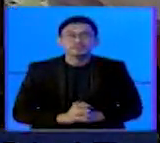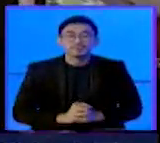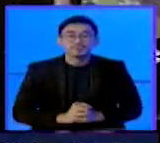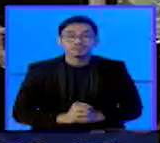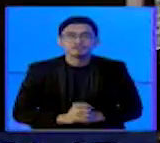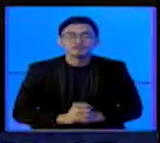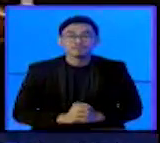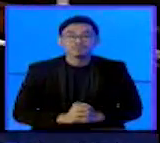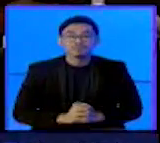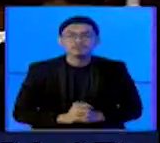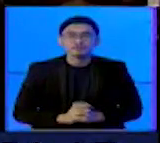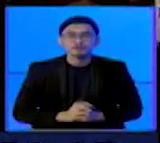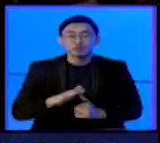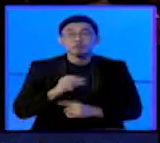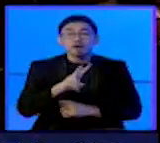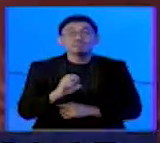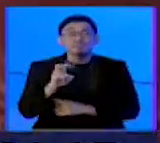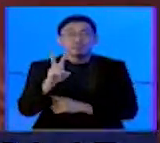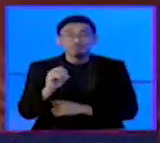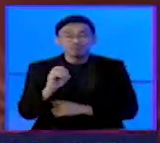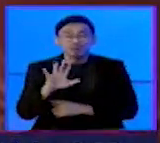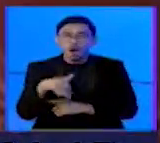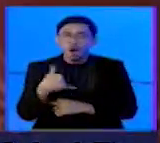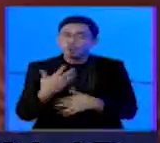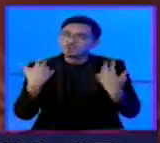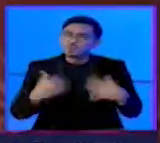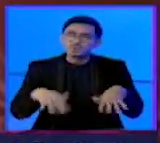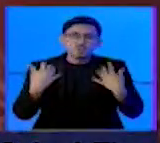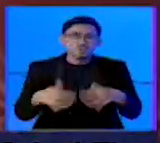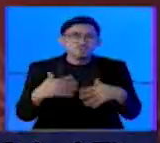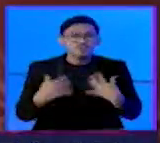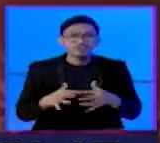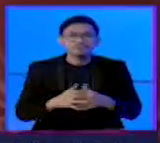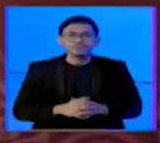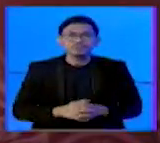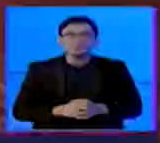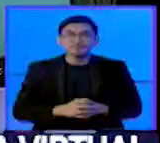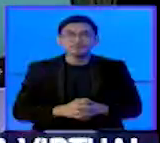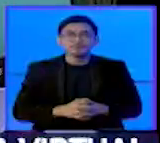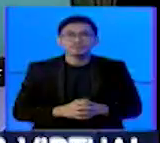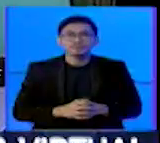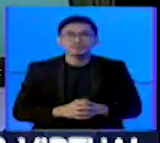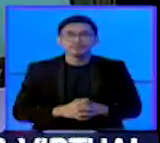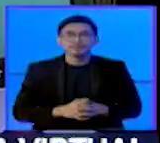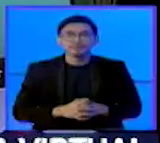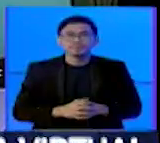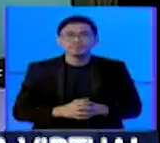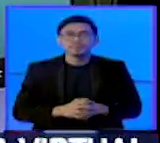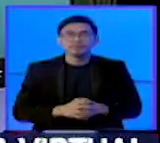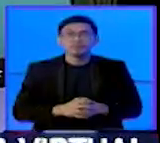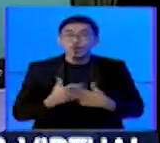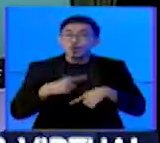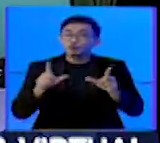Tahun 2020 adalah tahun istimewa menorehkan sejarah kelulusan siswa sekolah dengan cara berbeda. Karena